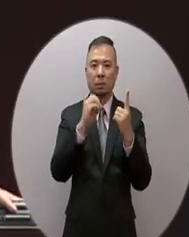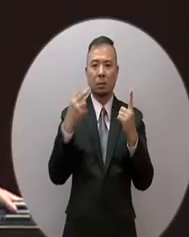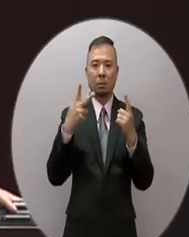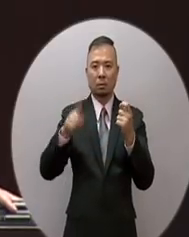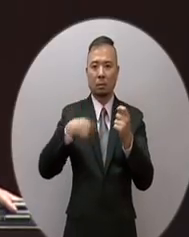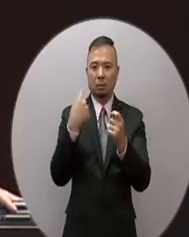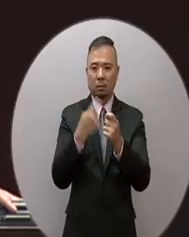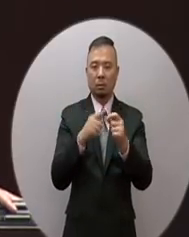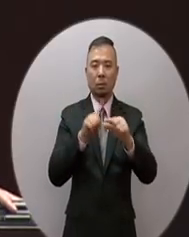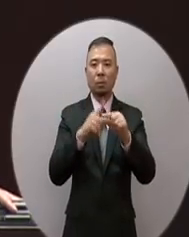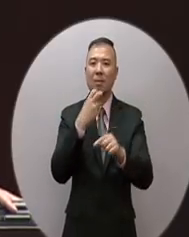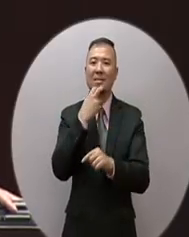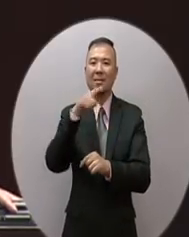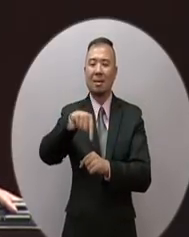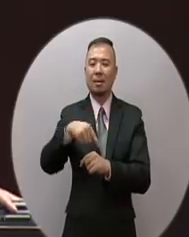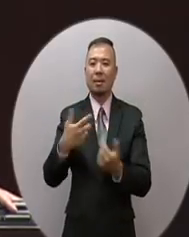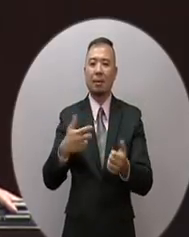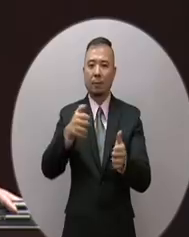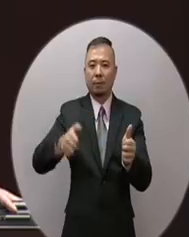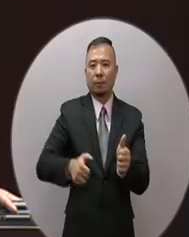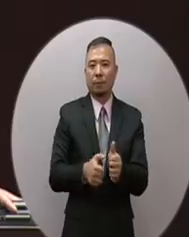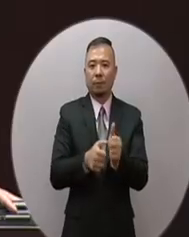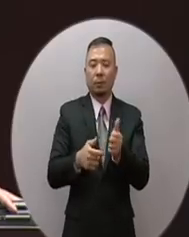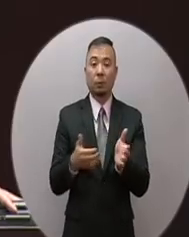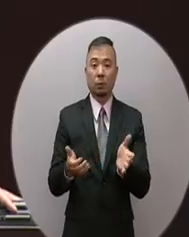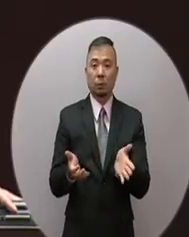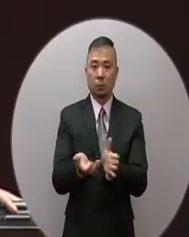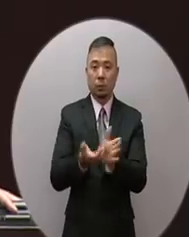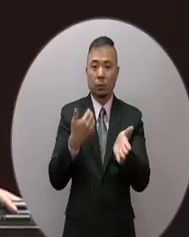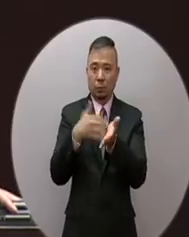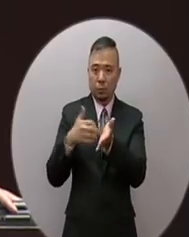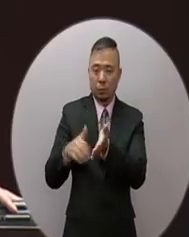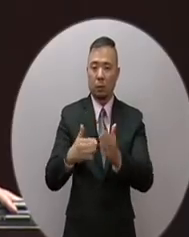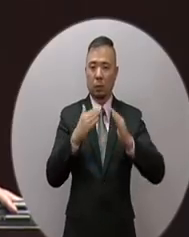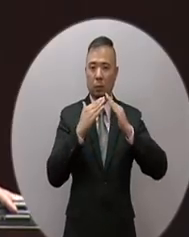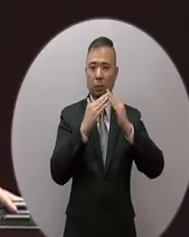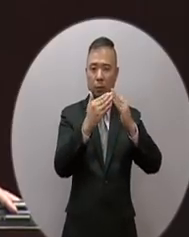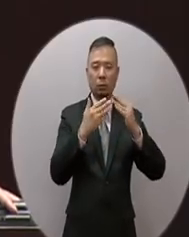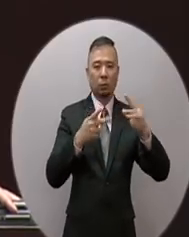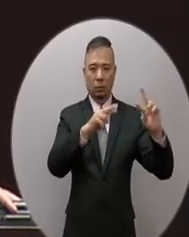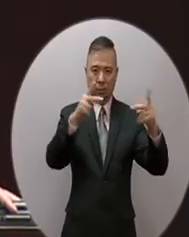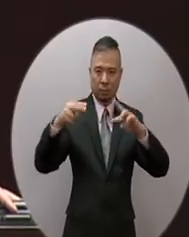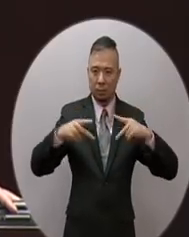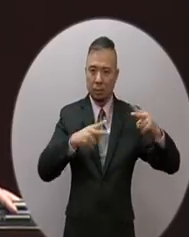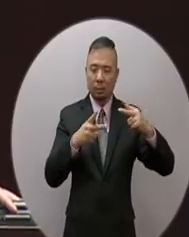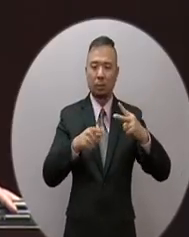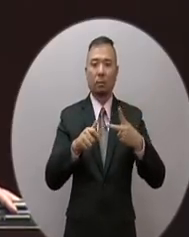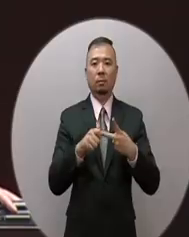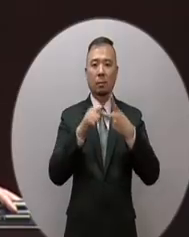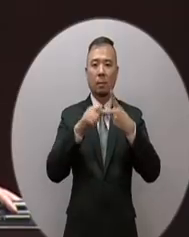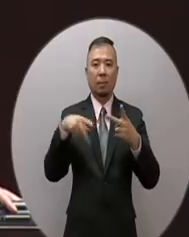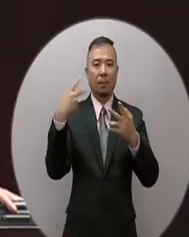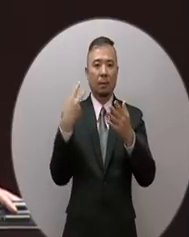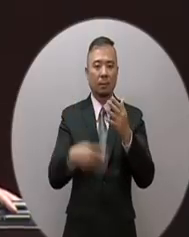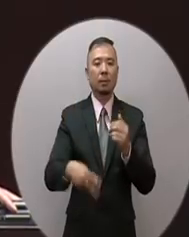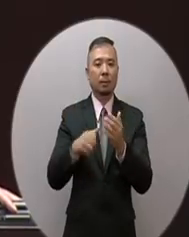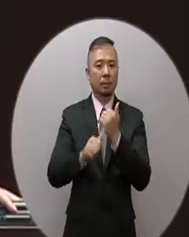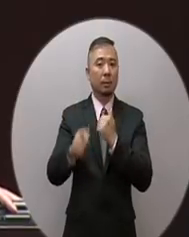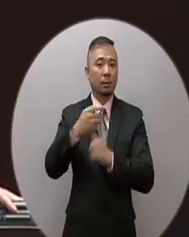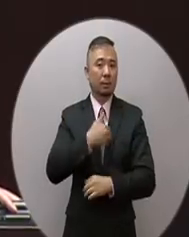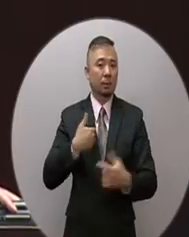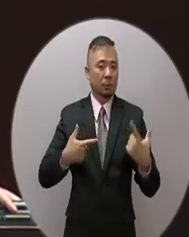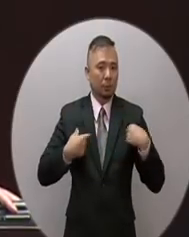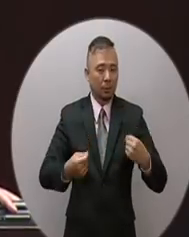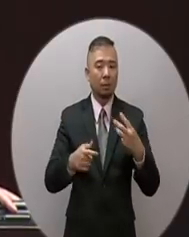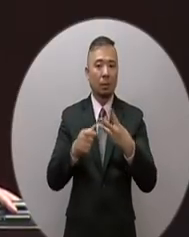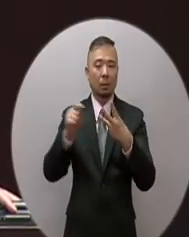中央总预算附属单位预算、都市更新条例、再生能源发展条例、